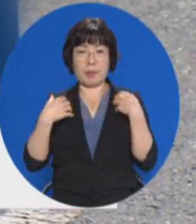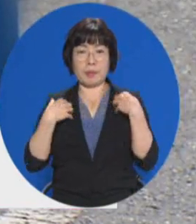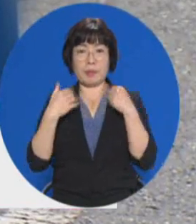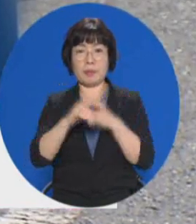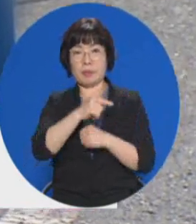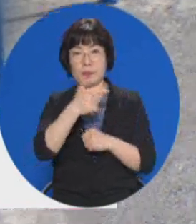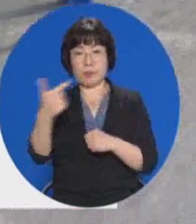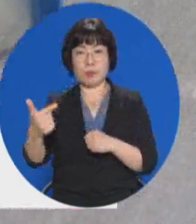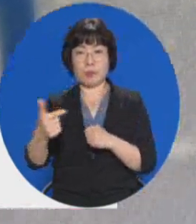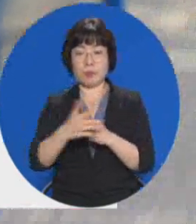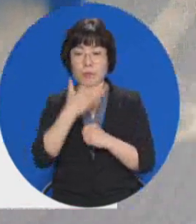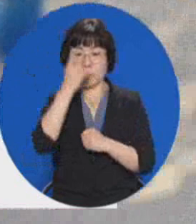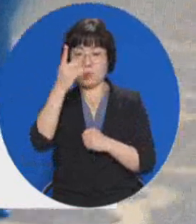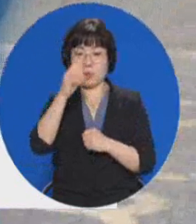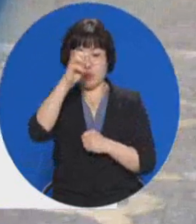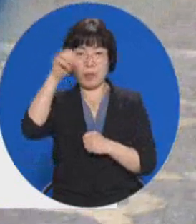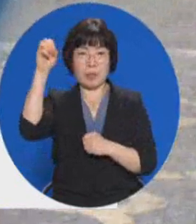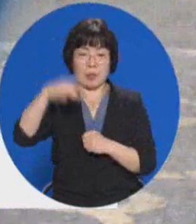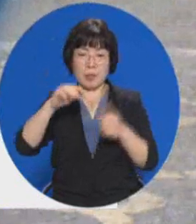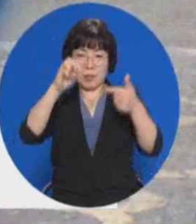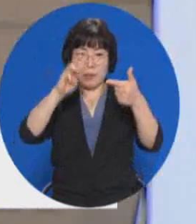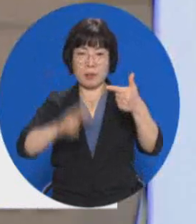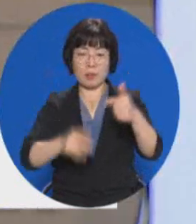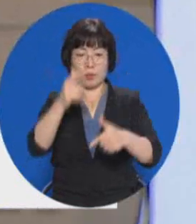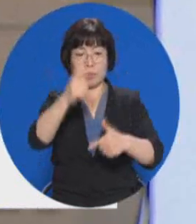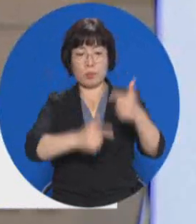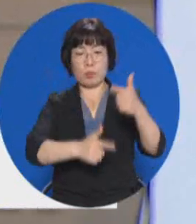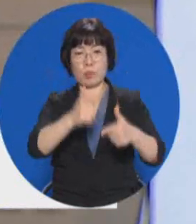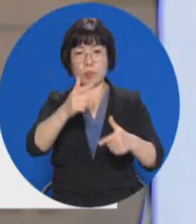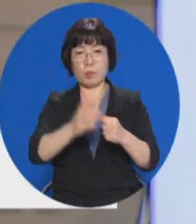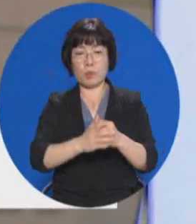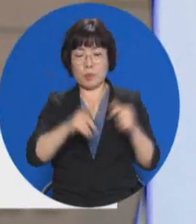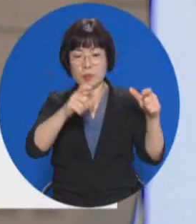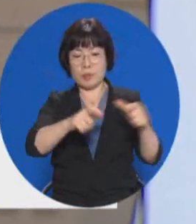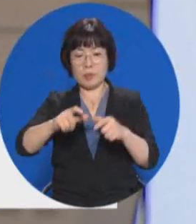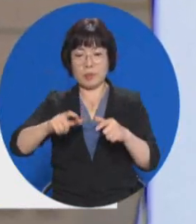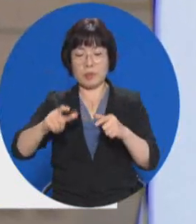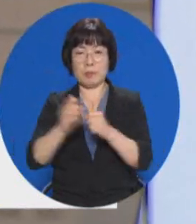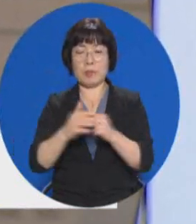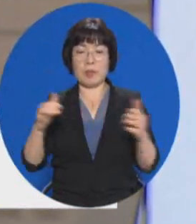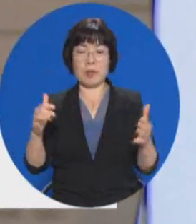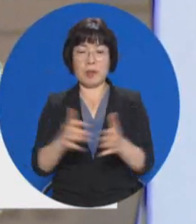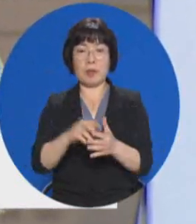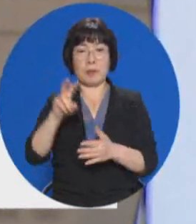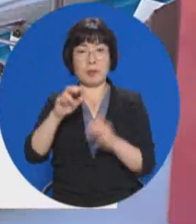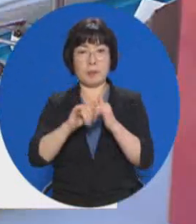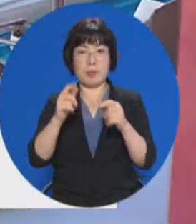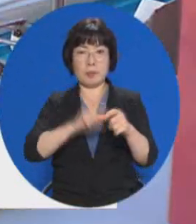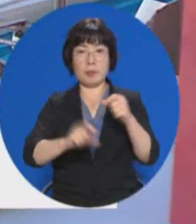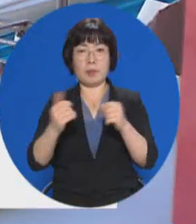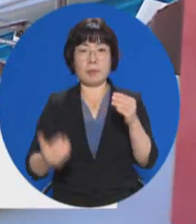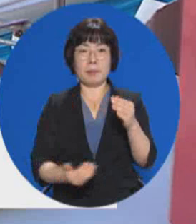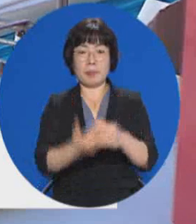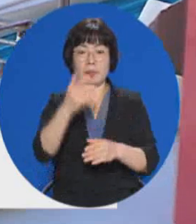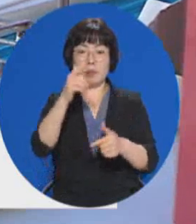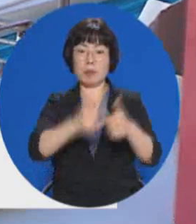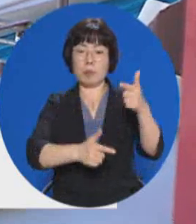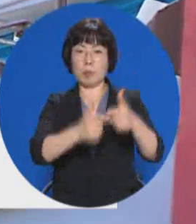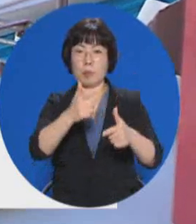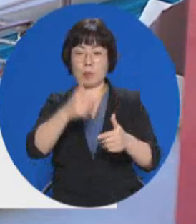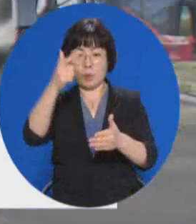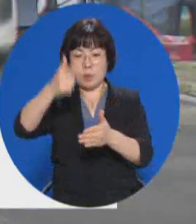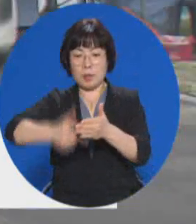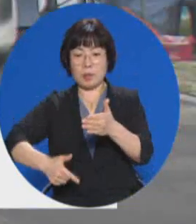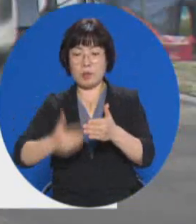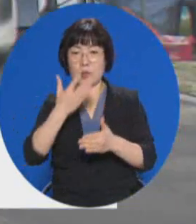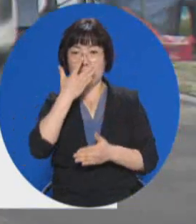어제 오후부터 순천과 광양, 나주, 목포 등에서 지역 감염자 20여 명이 추가로 발생해 목포시 의료원과